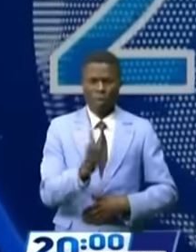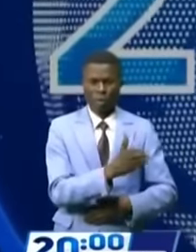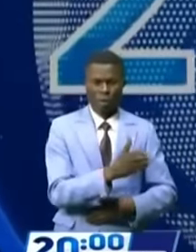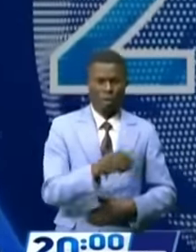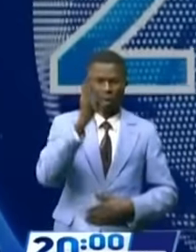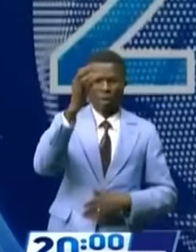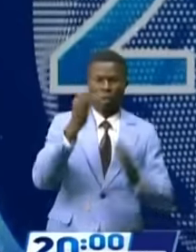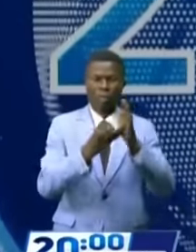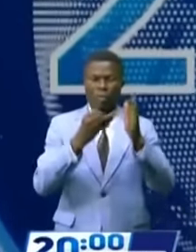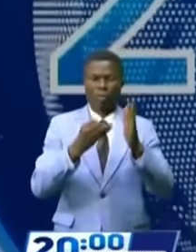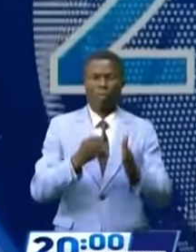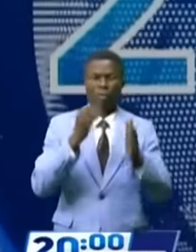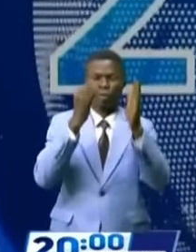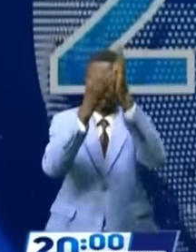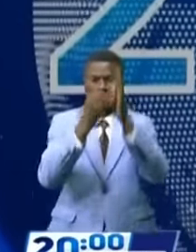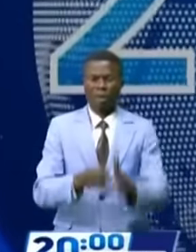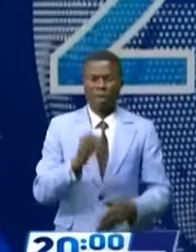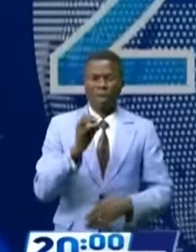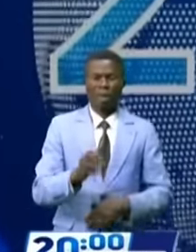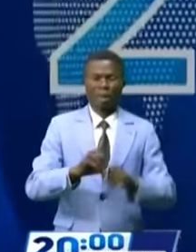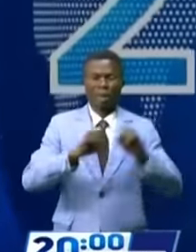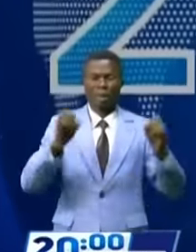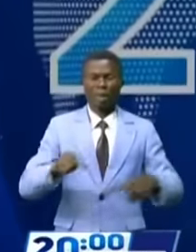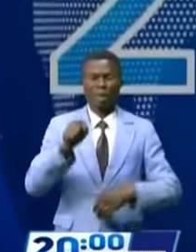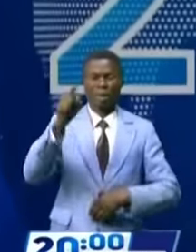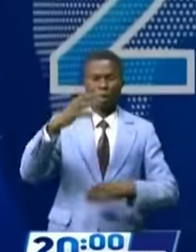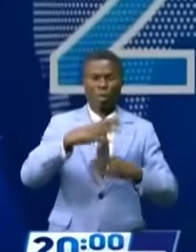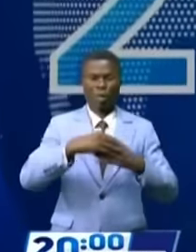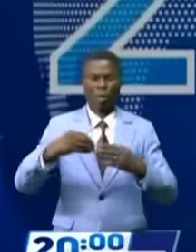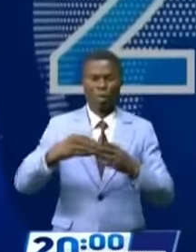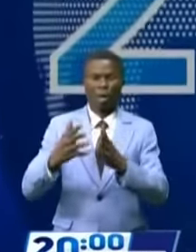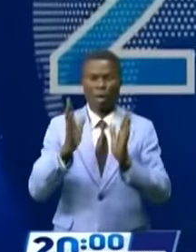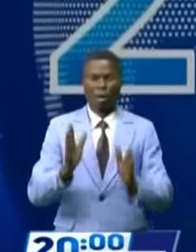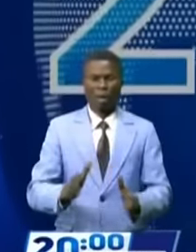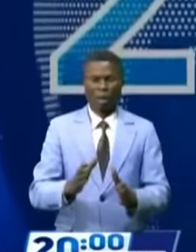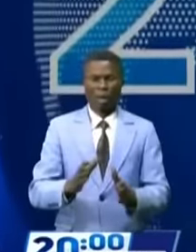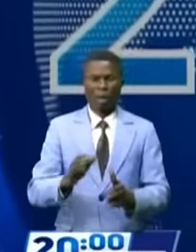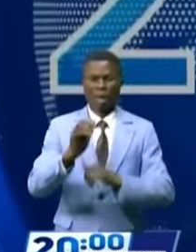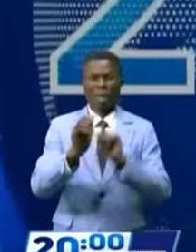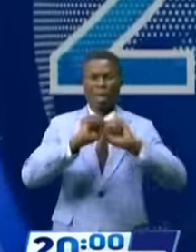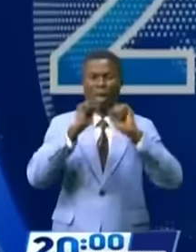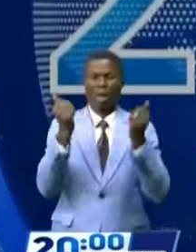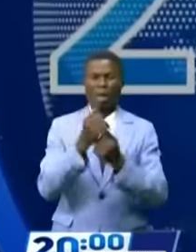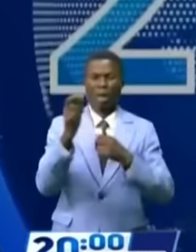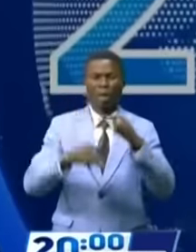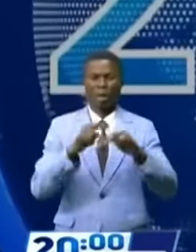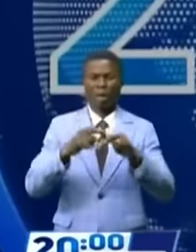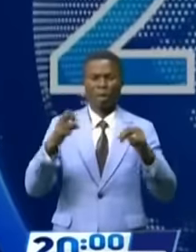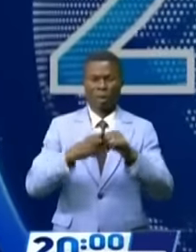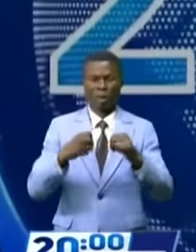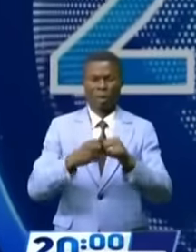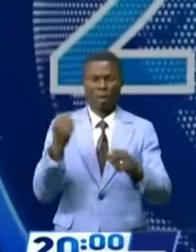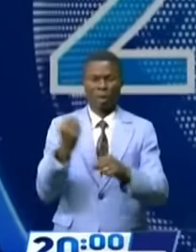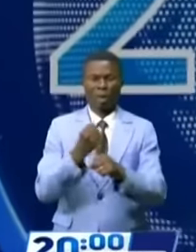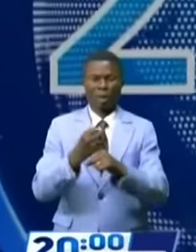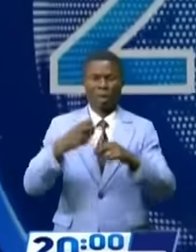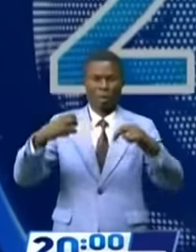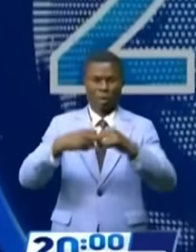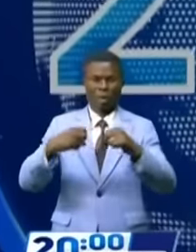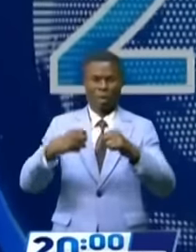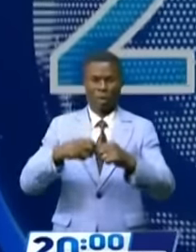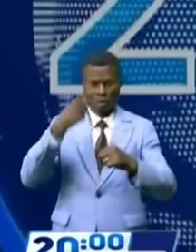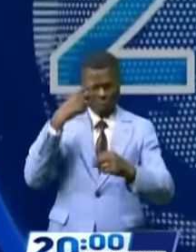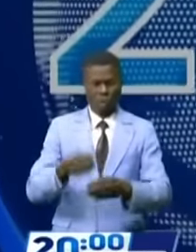750 millions de dollars américains, c'est la somme que compte mobiliser l'Agence nationale d'électrification et des services énergétiques